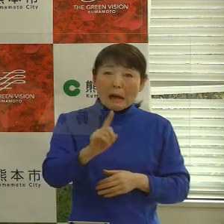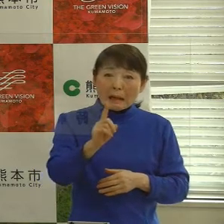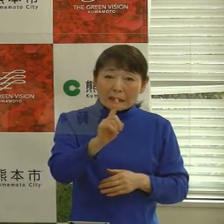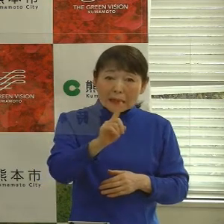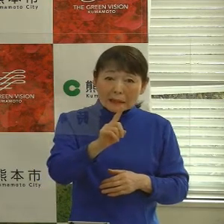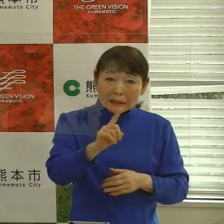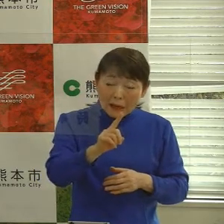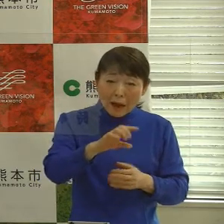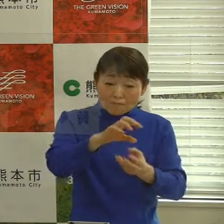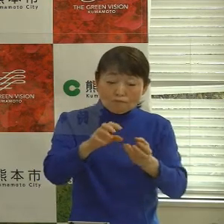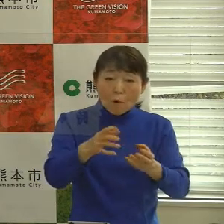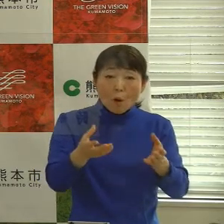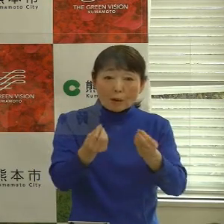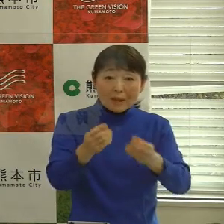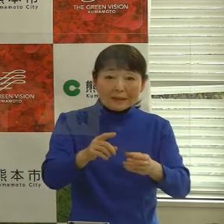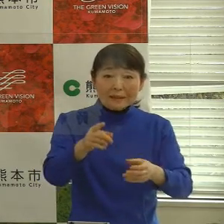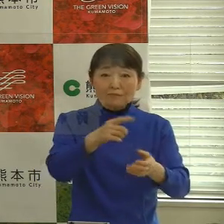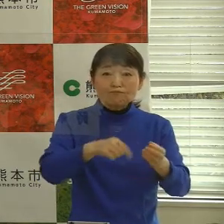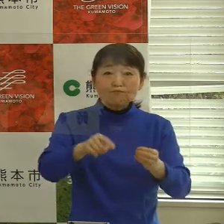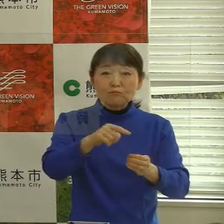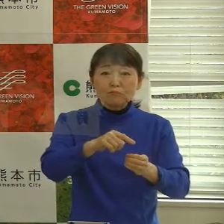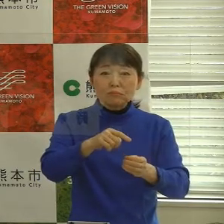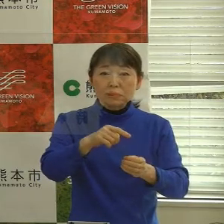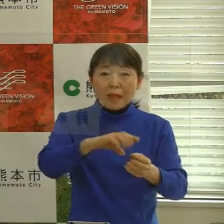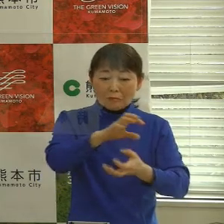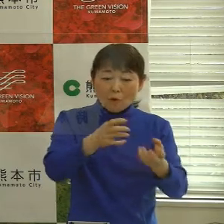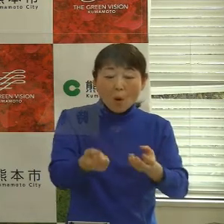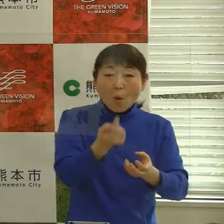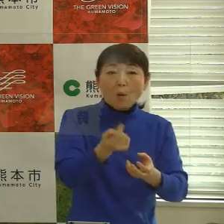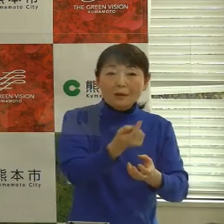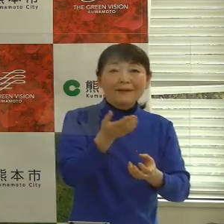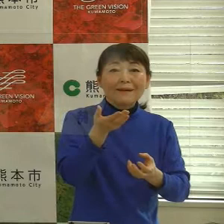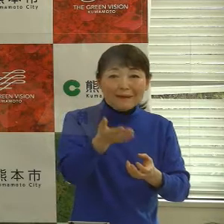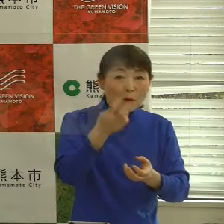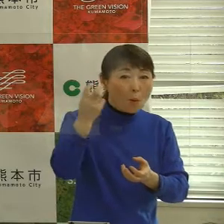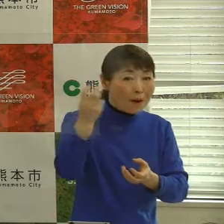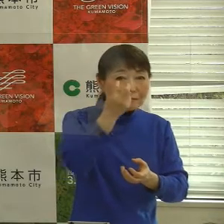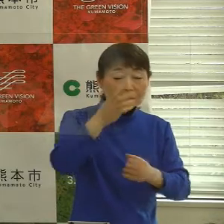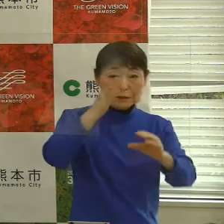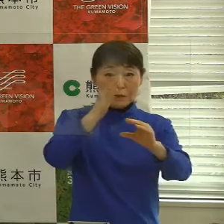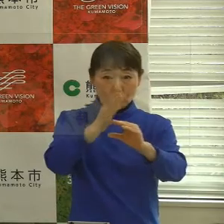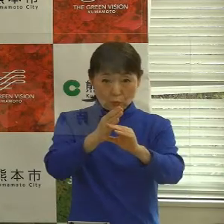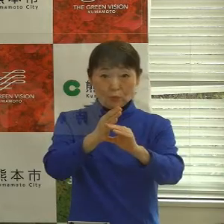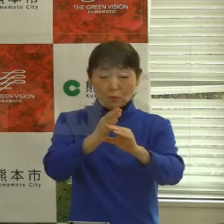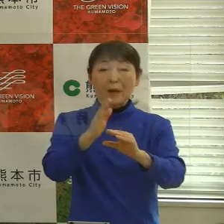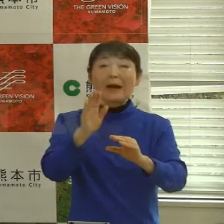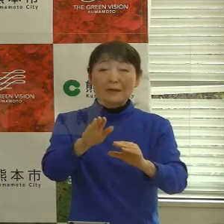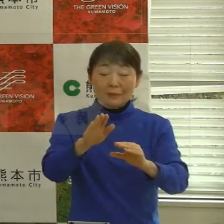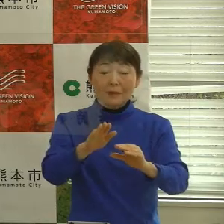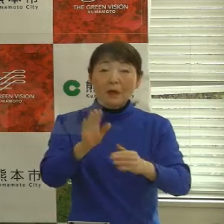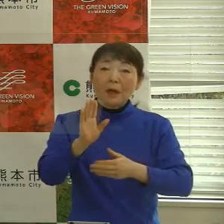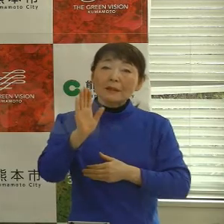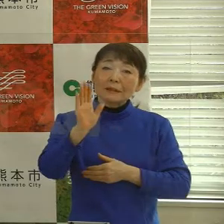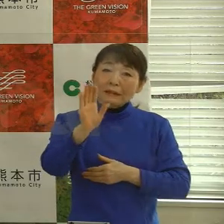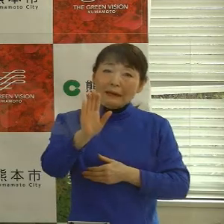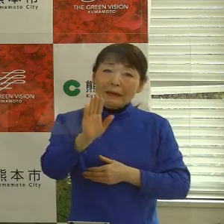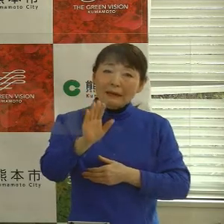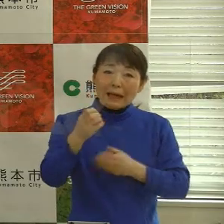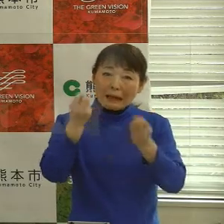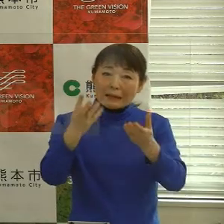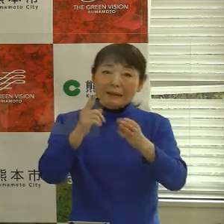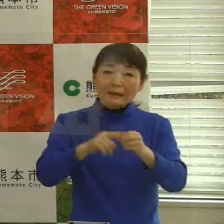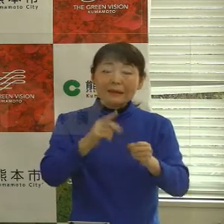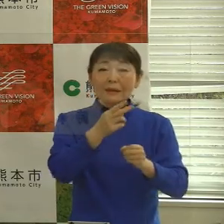ないかということをですね、今確認をさせておりますので、まあ、そうした中で、これからまた新年